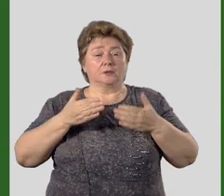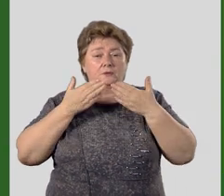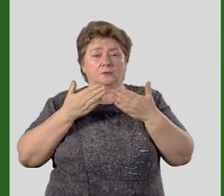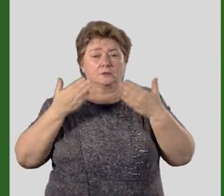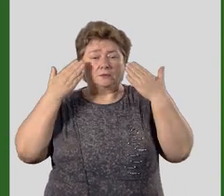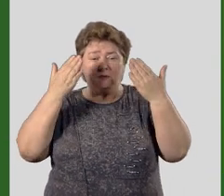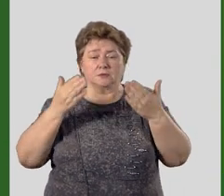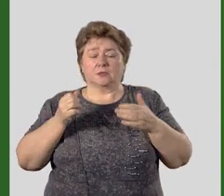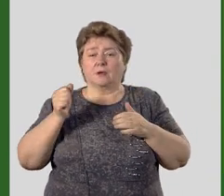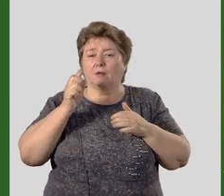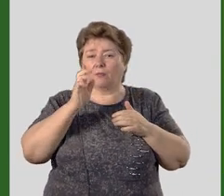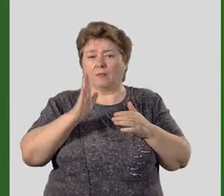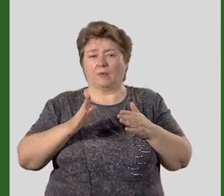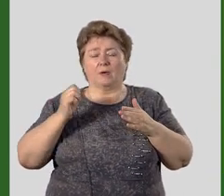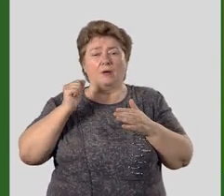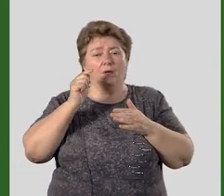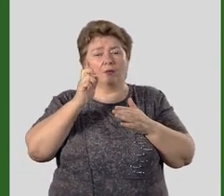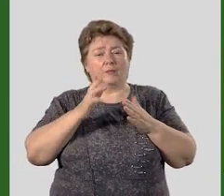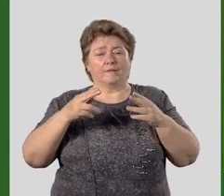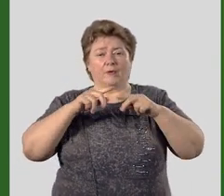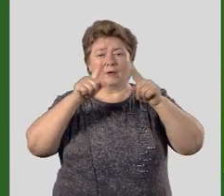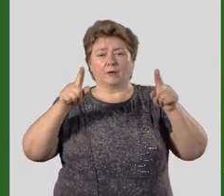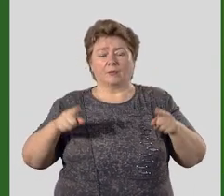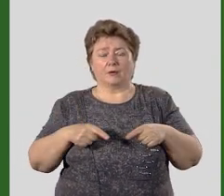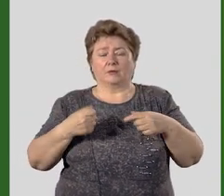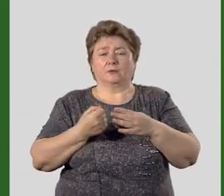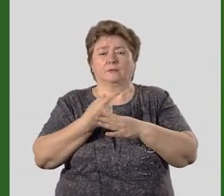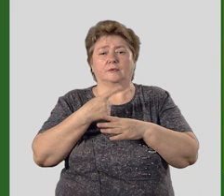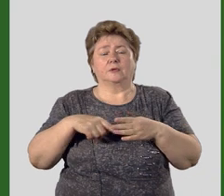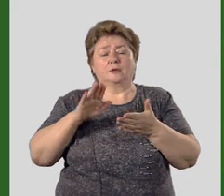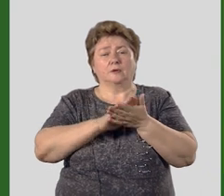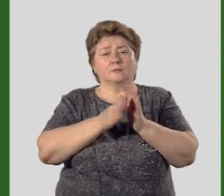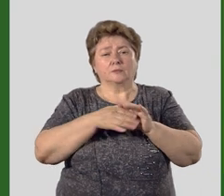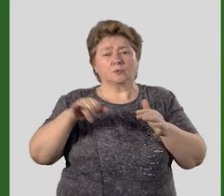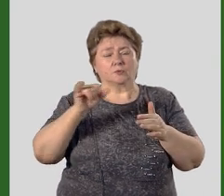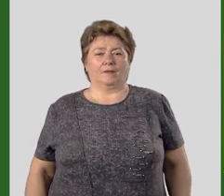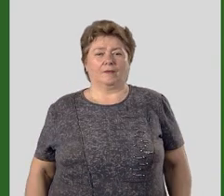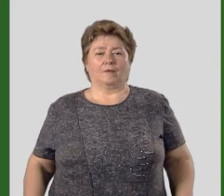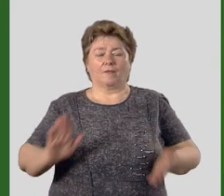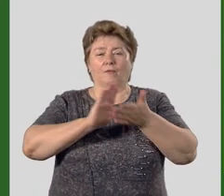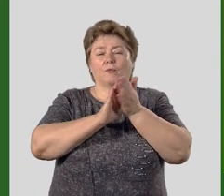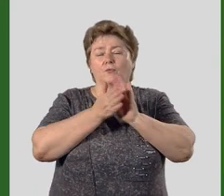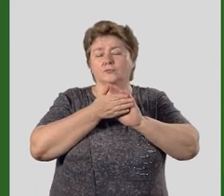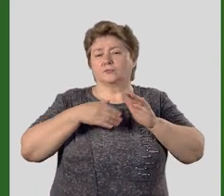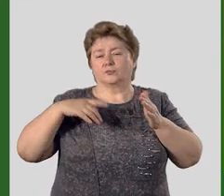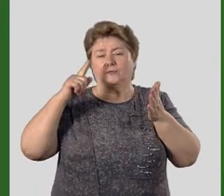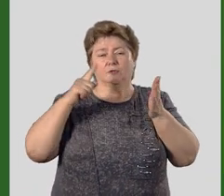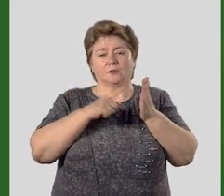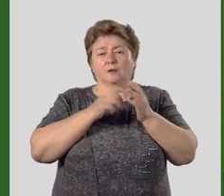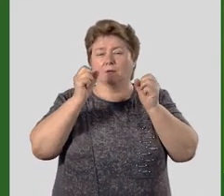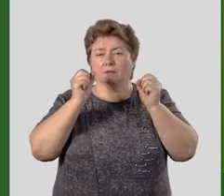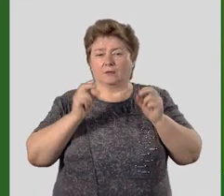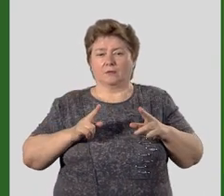не зная азбуки. Азбукой карты являются условные знаки. Условные знаки –